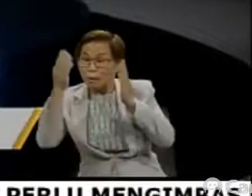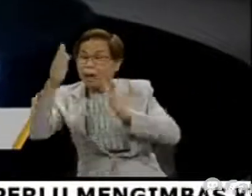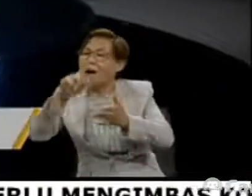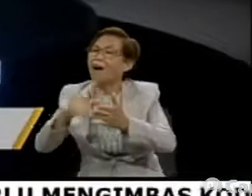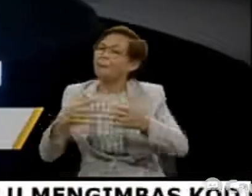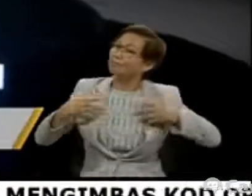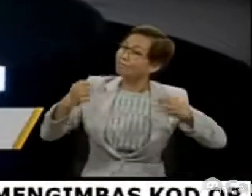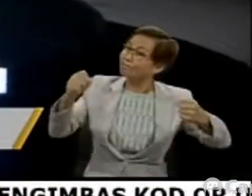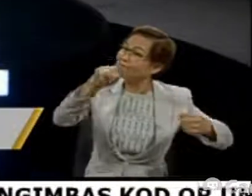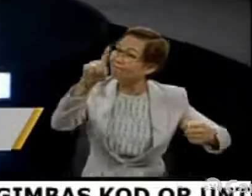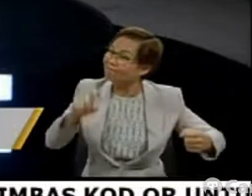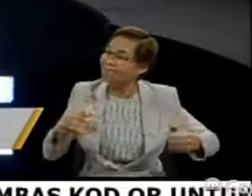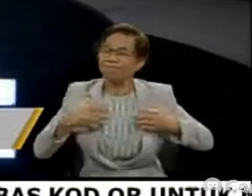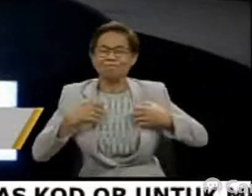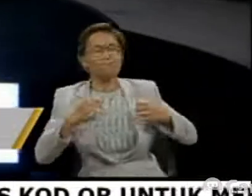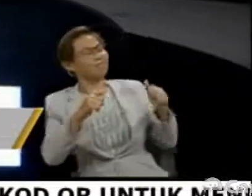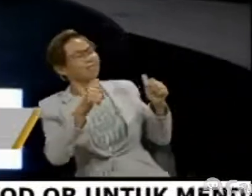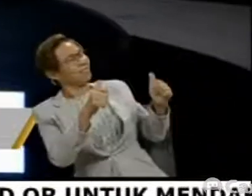Patrick